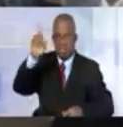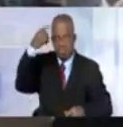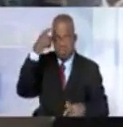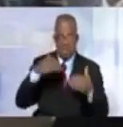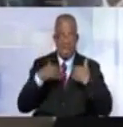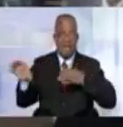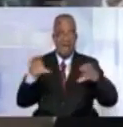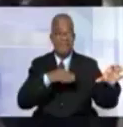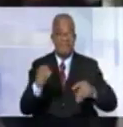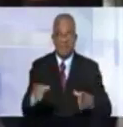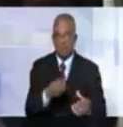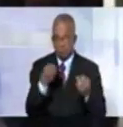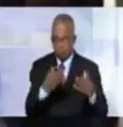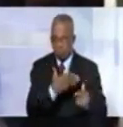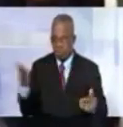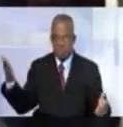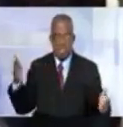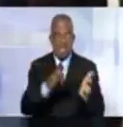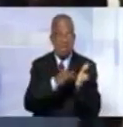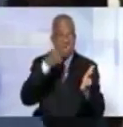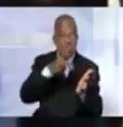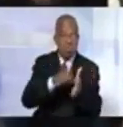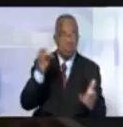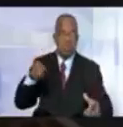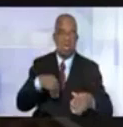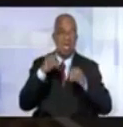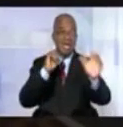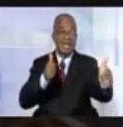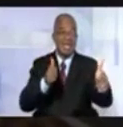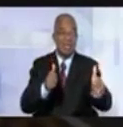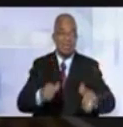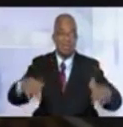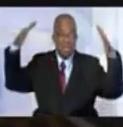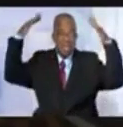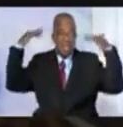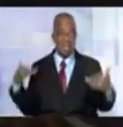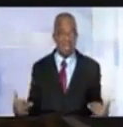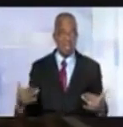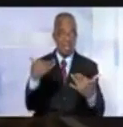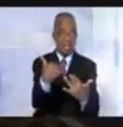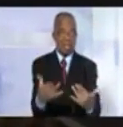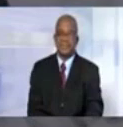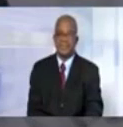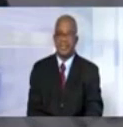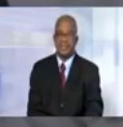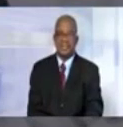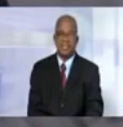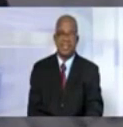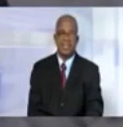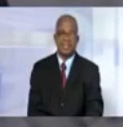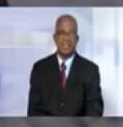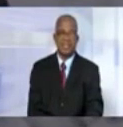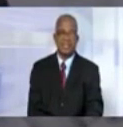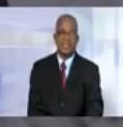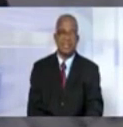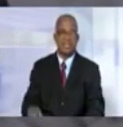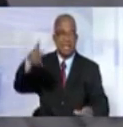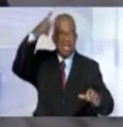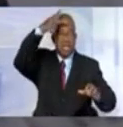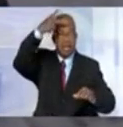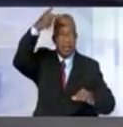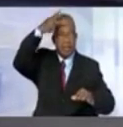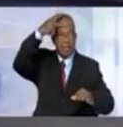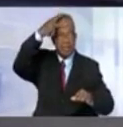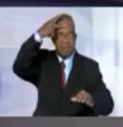gratuité des sons et distribution de la moustiquaire imprégnée d'insecticide à longue durée d'action le paludisme